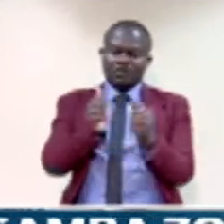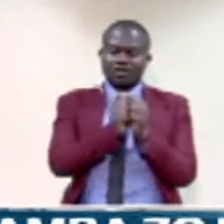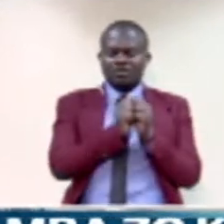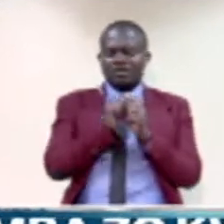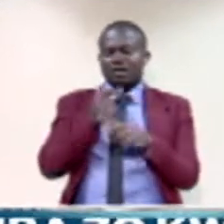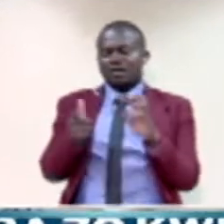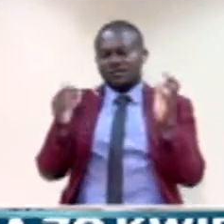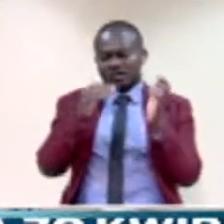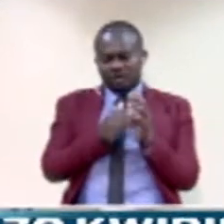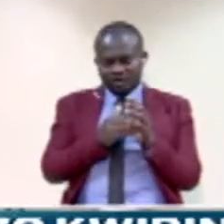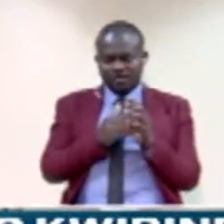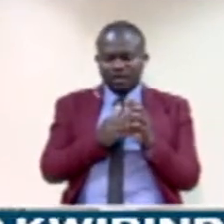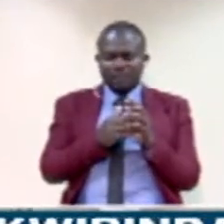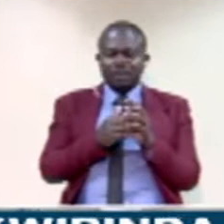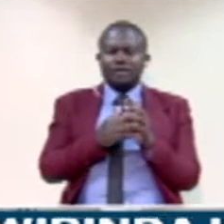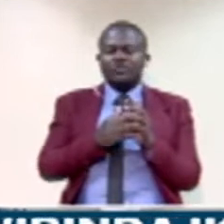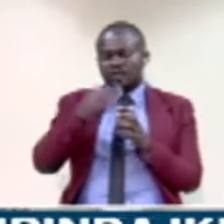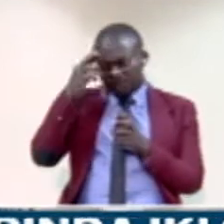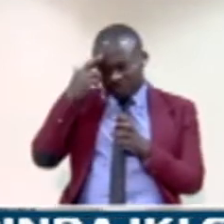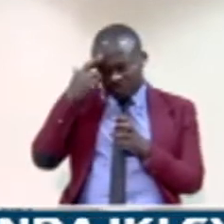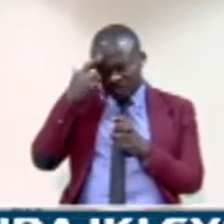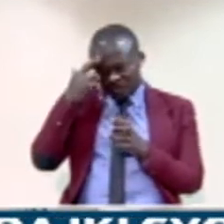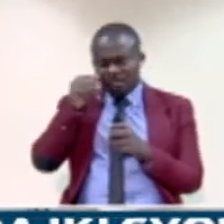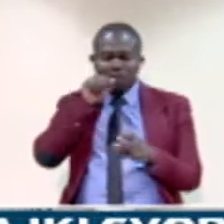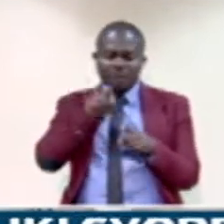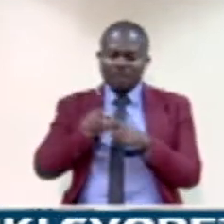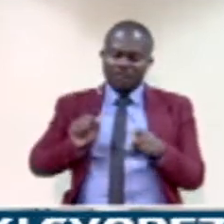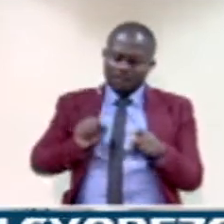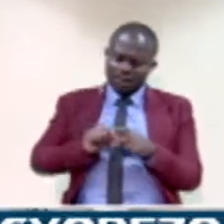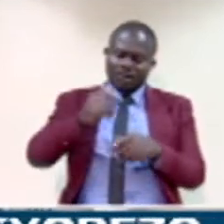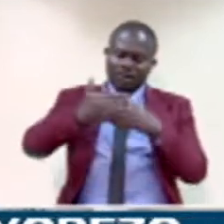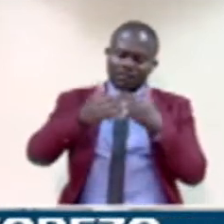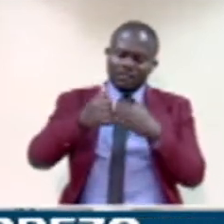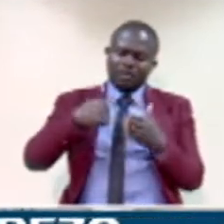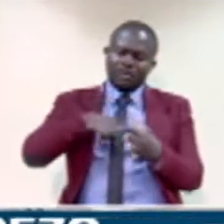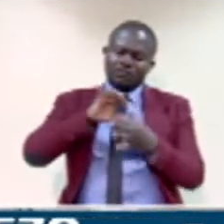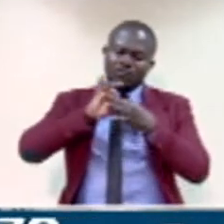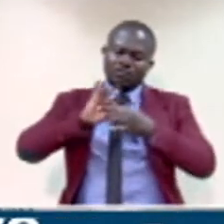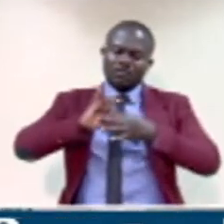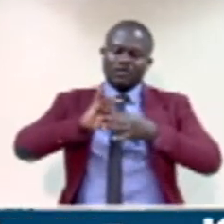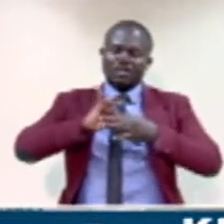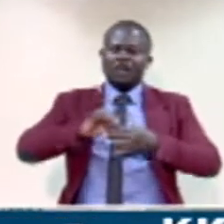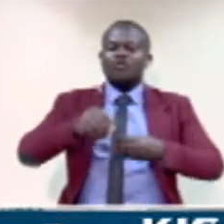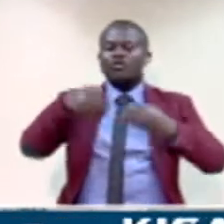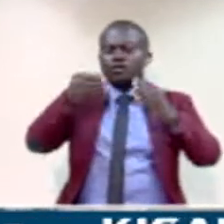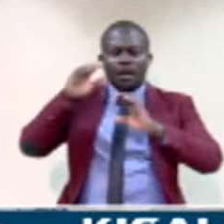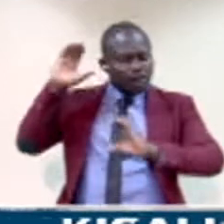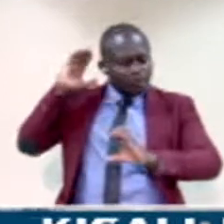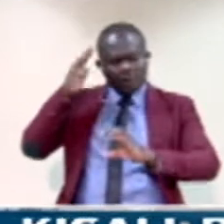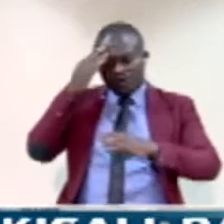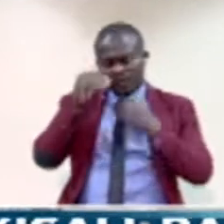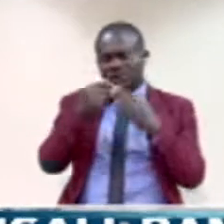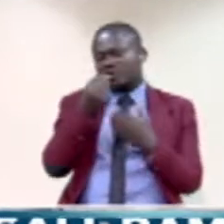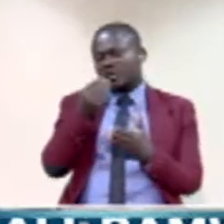tukibuka abavandimwe bacu b'Abanyarwanda no gufatanya, ariko cyane cyane no gutanga amakuru, kuko ibiribwa nk'uko